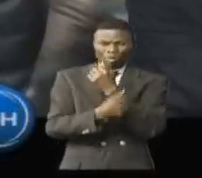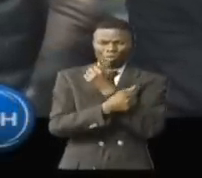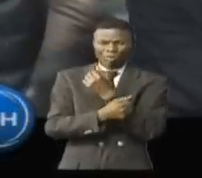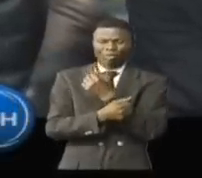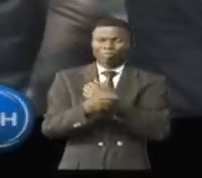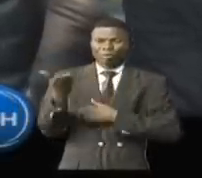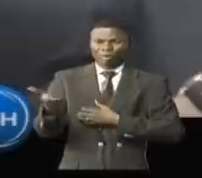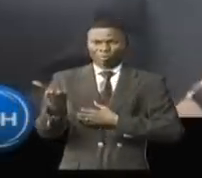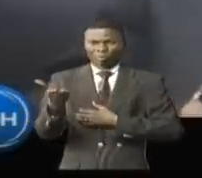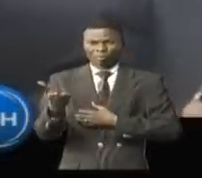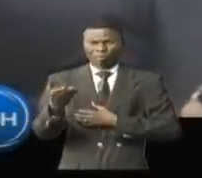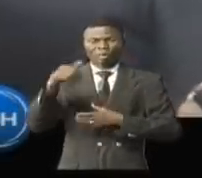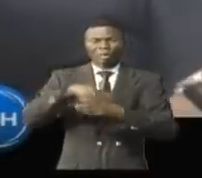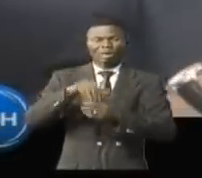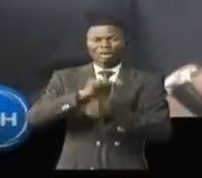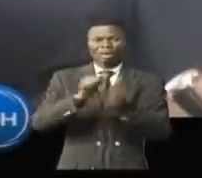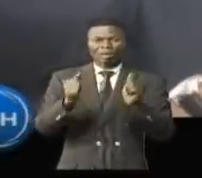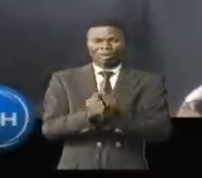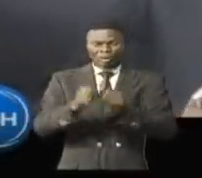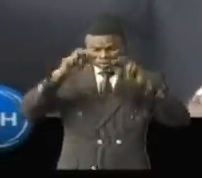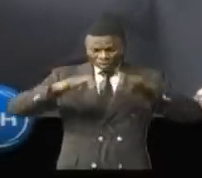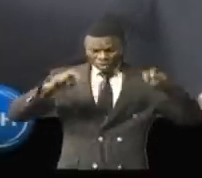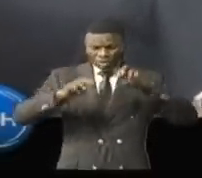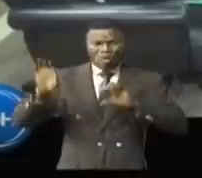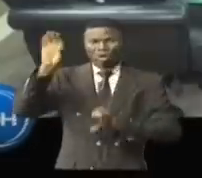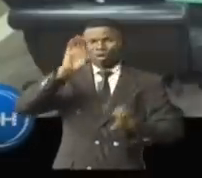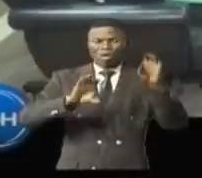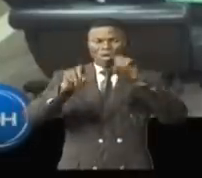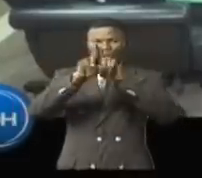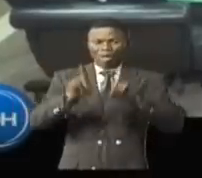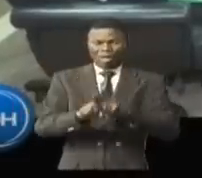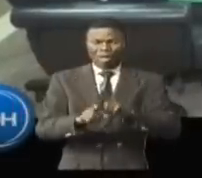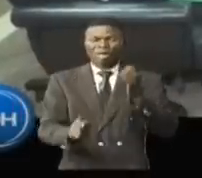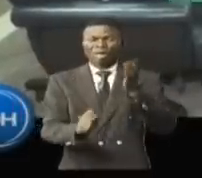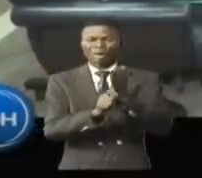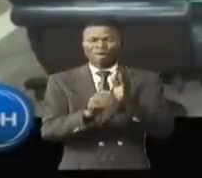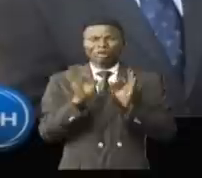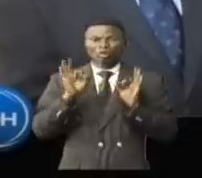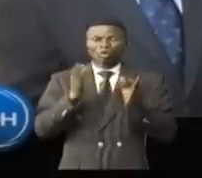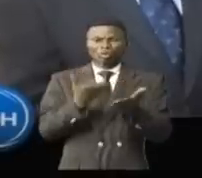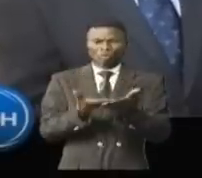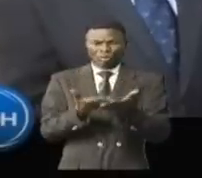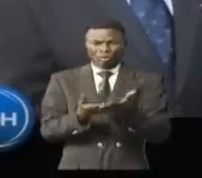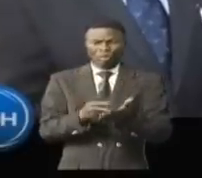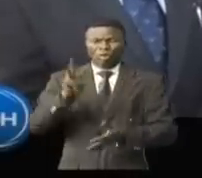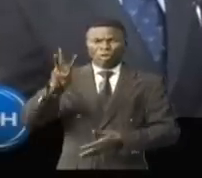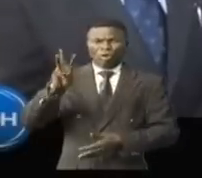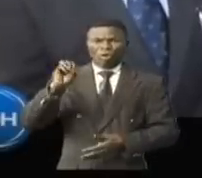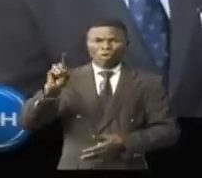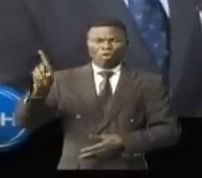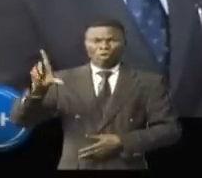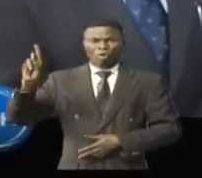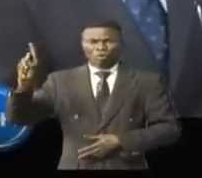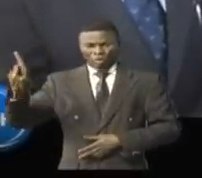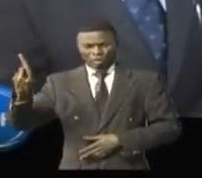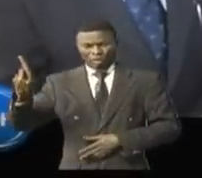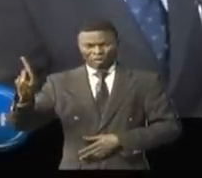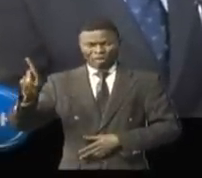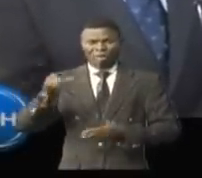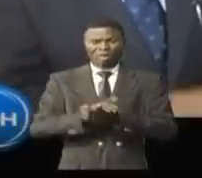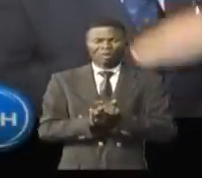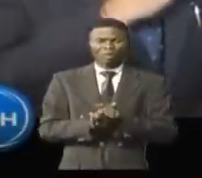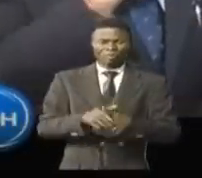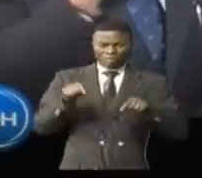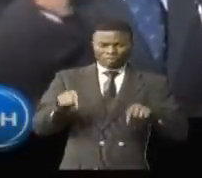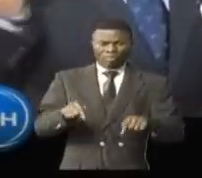deux pays dans le secteur de la recherche scientifique et de l'innovation. Over 80 developed and developing countries. Actuellement,